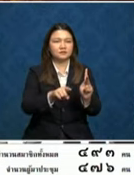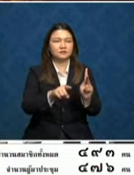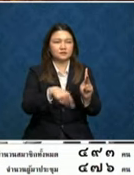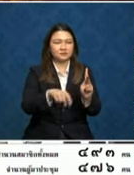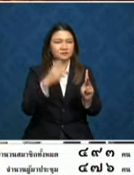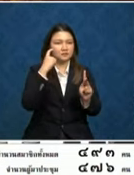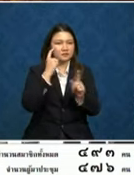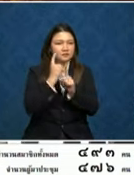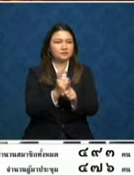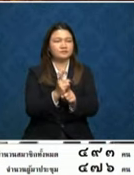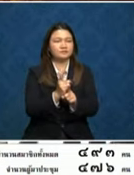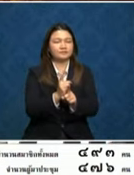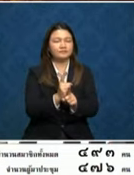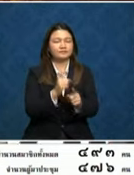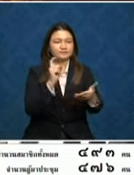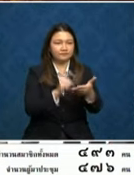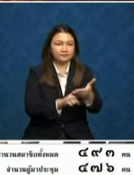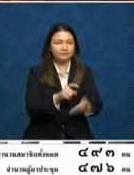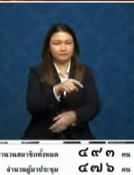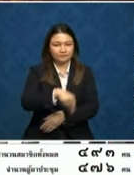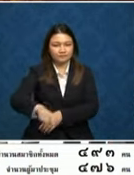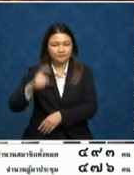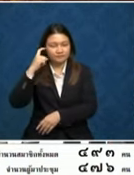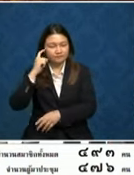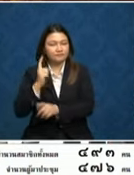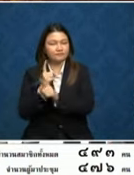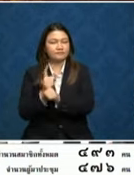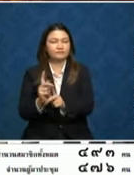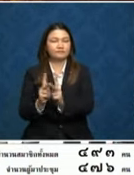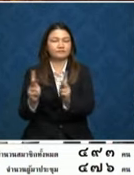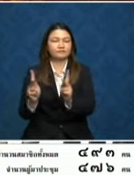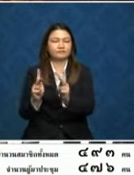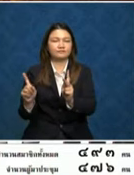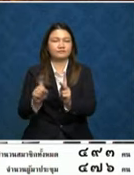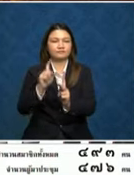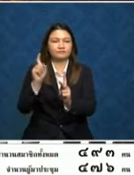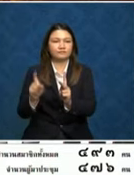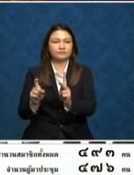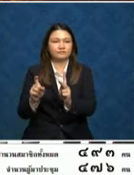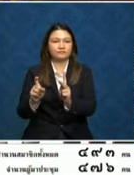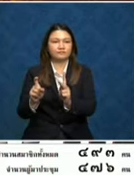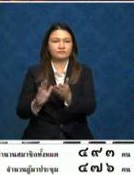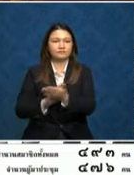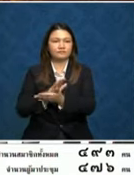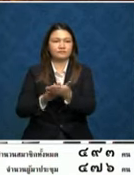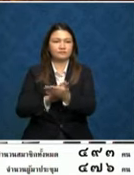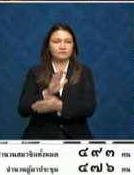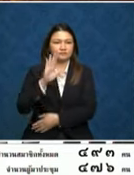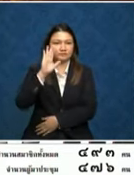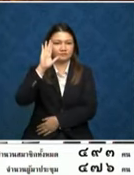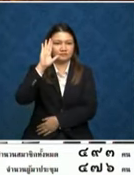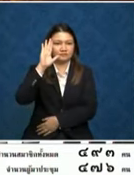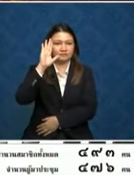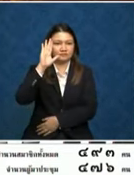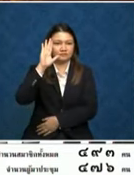การผู้สงวนแปรยติและผู้แปรยติ ท่านประธานต้องค้านแสดงตนก่อนครับ